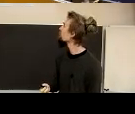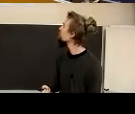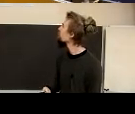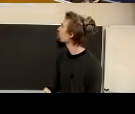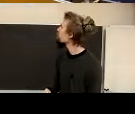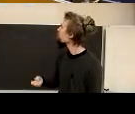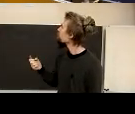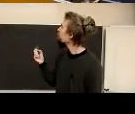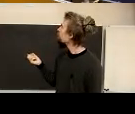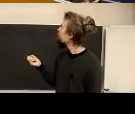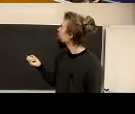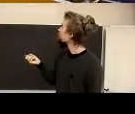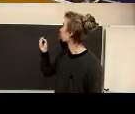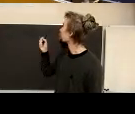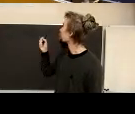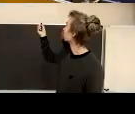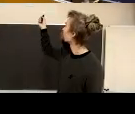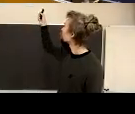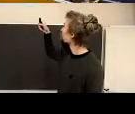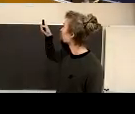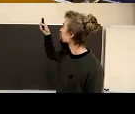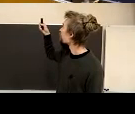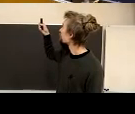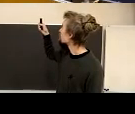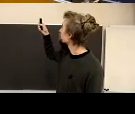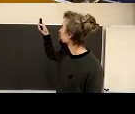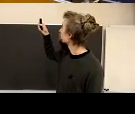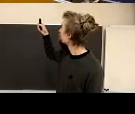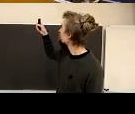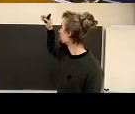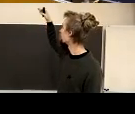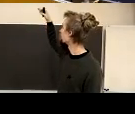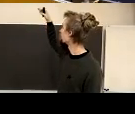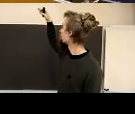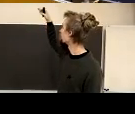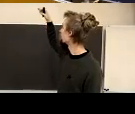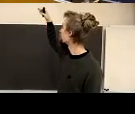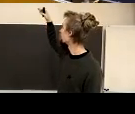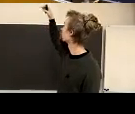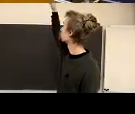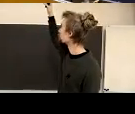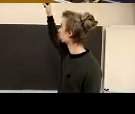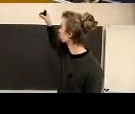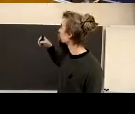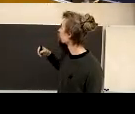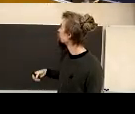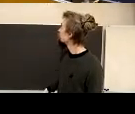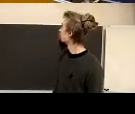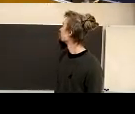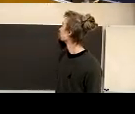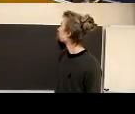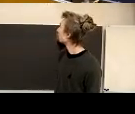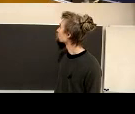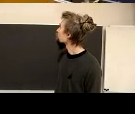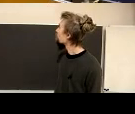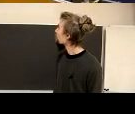hyvämme. Ja tässä vielä tästä kontekstuaalisesta laajenemisesta voidaan ajatella, että monia konteksteja,